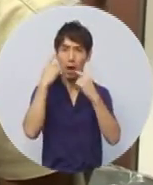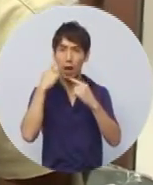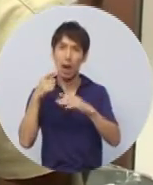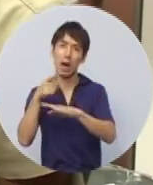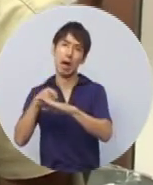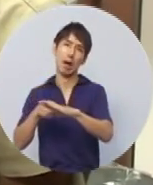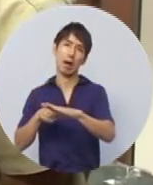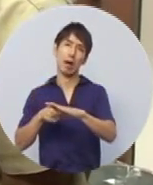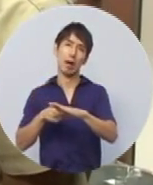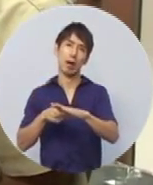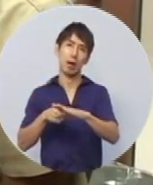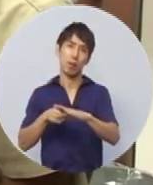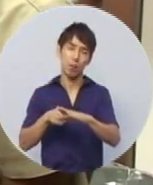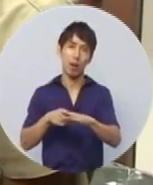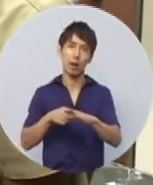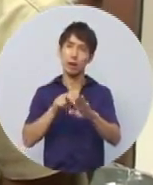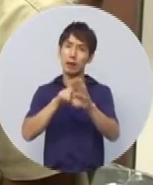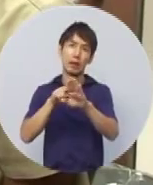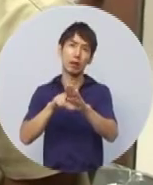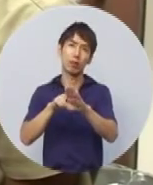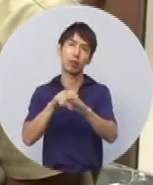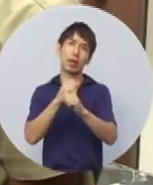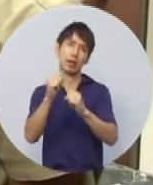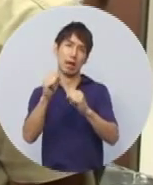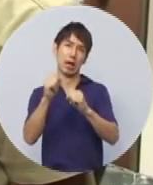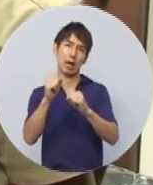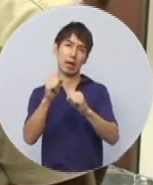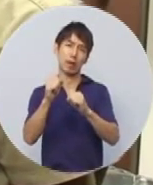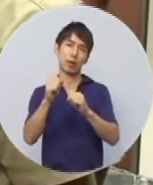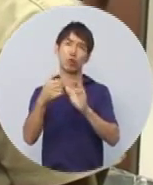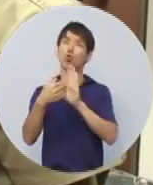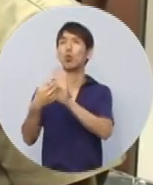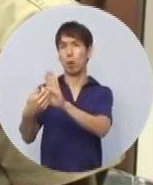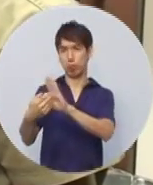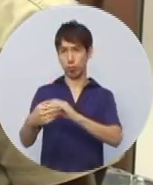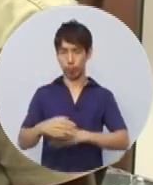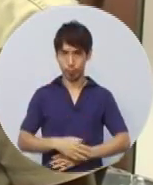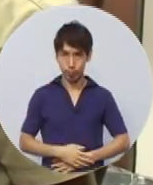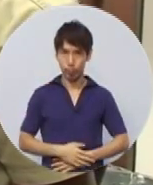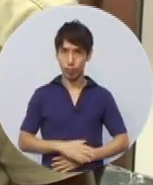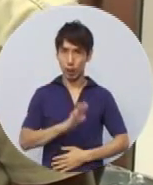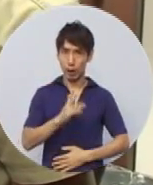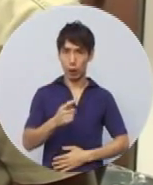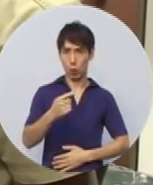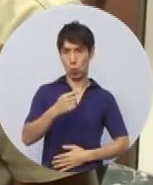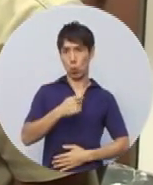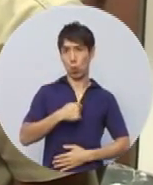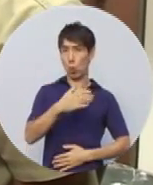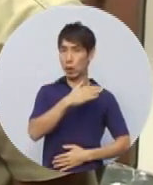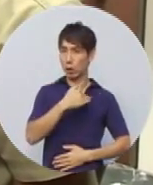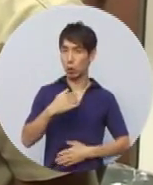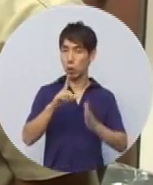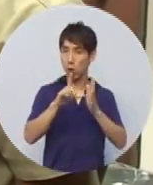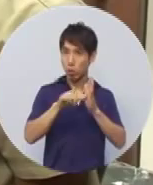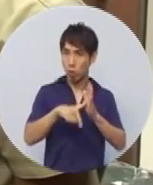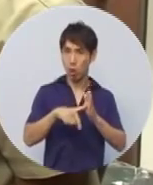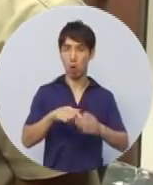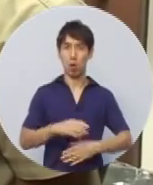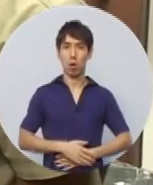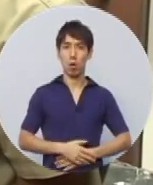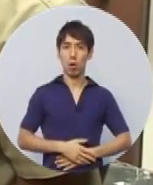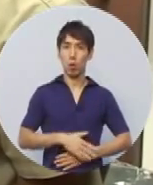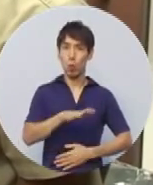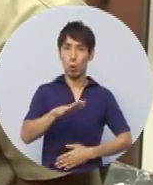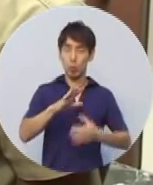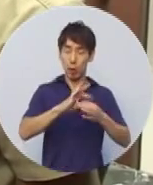外因性のものはまあ見ないところが多いんですよ。まあ、見れないっていうか。ただ市民病院の小児救急科としてはですね、子どもに